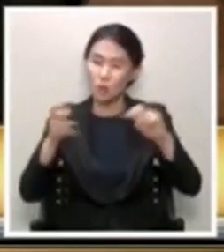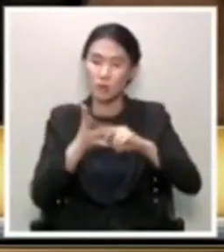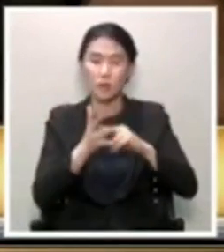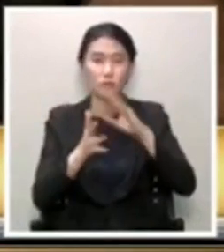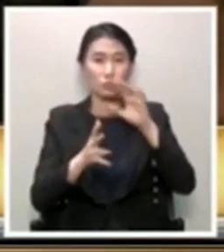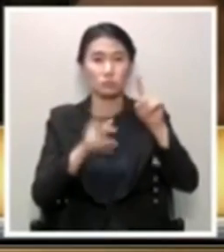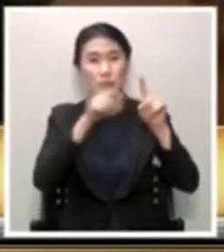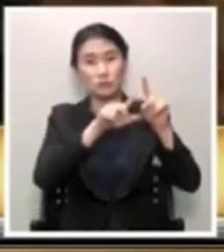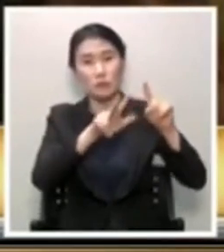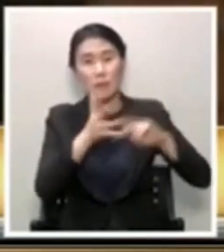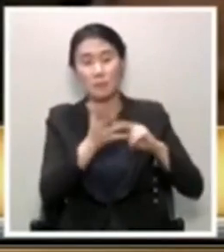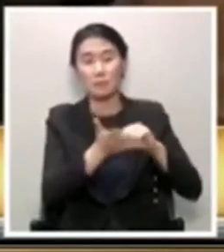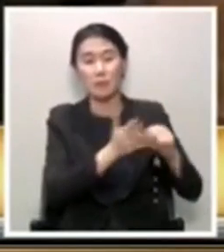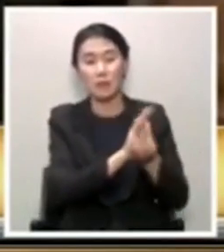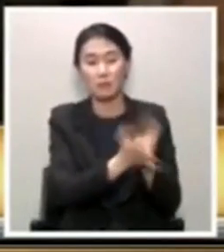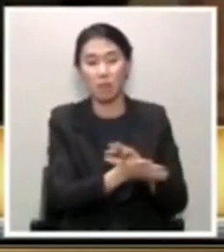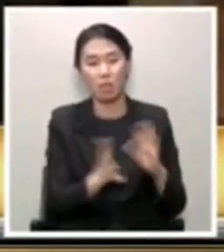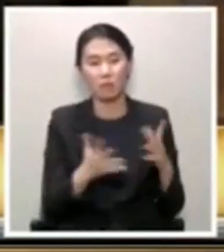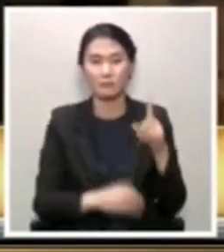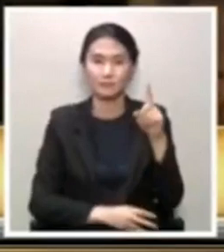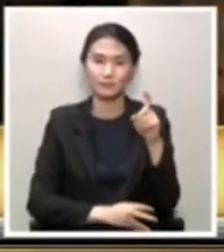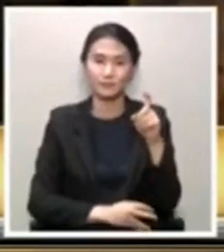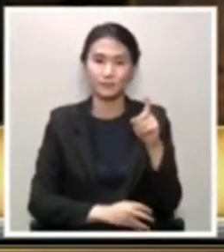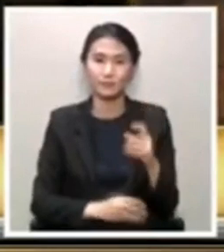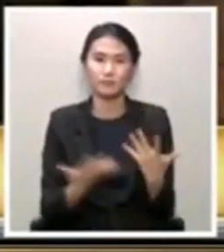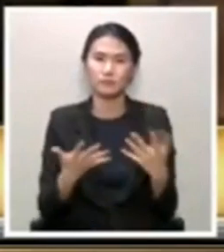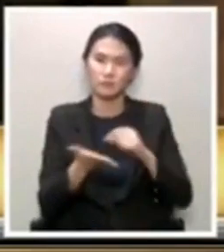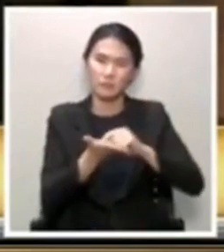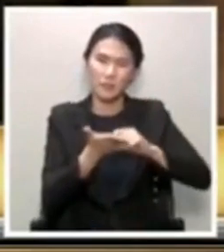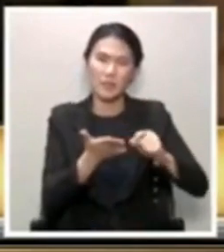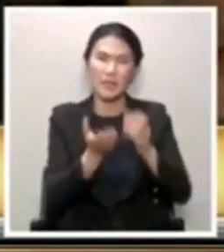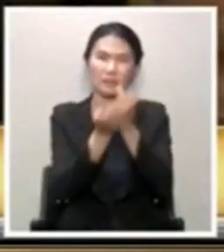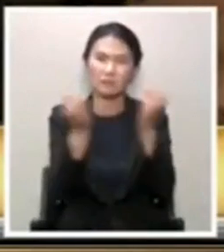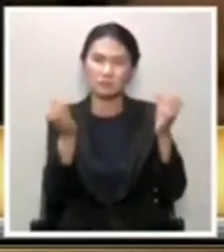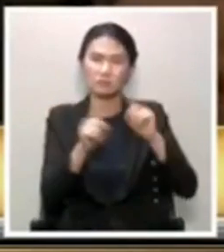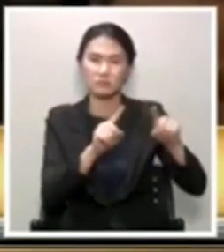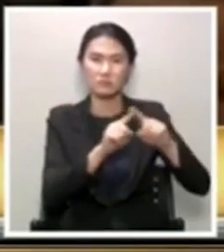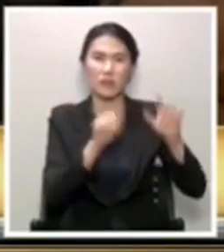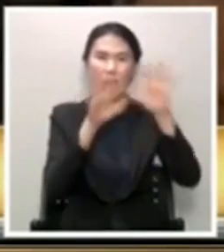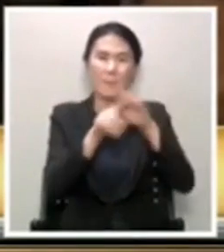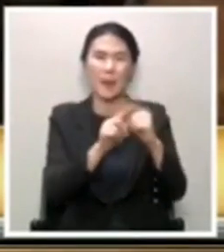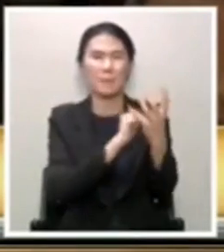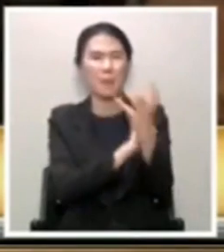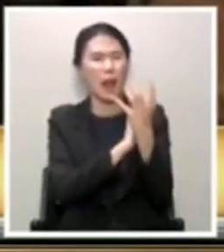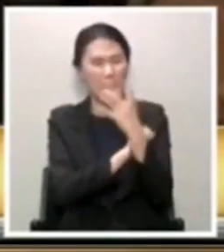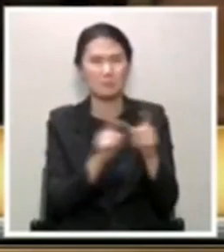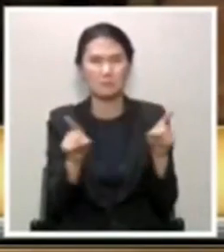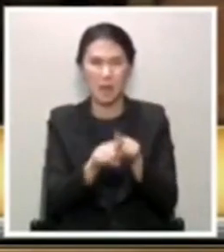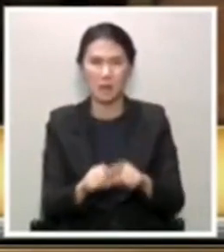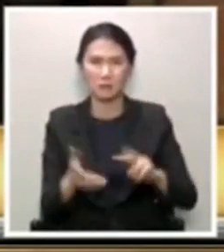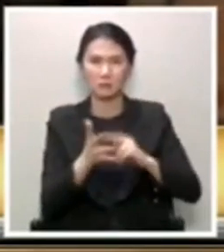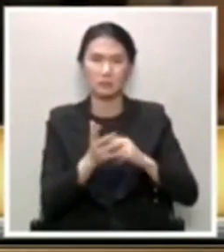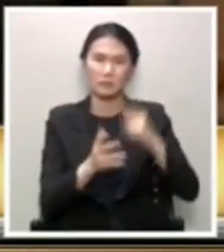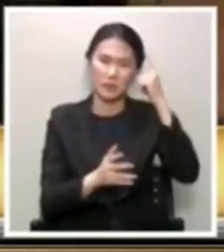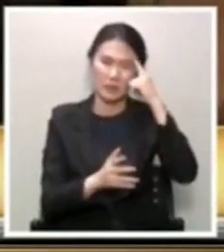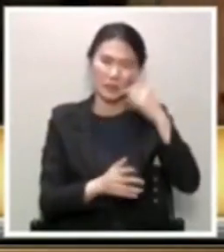แบบนี้ไม่มีทางเปลี่ยนได้เลยนะครับดังนั้นแล้วการเขียนรัฐธรรมนูญแบบนี้นะครับไม่ต่างกับการบังคับขืนใจครับลากเราเปลี่ยนบ้าน